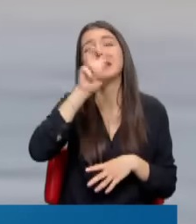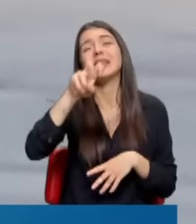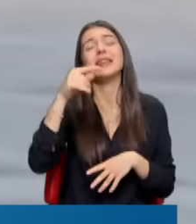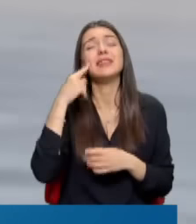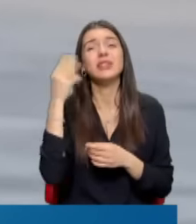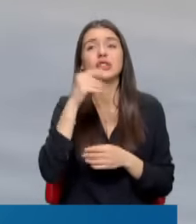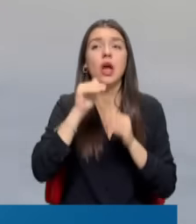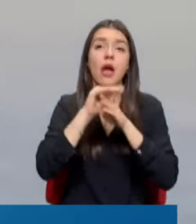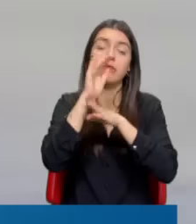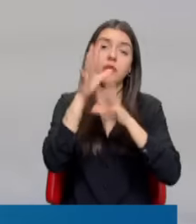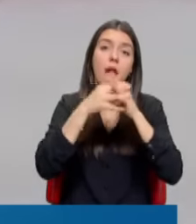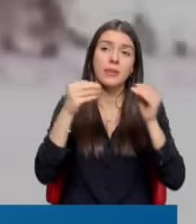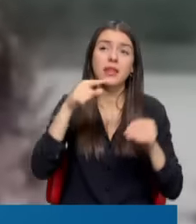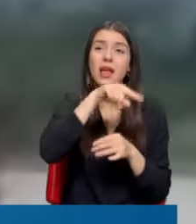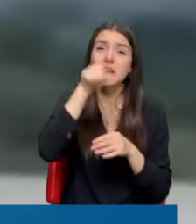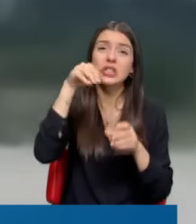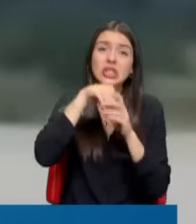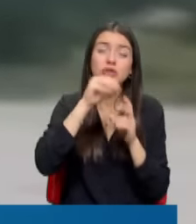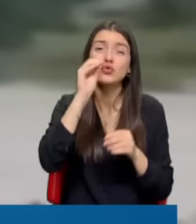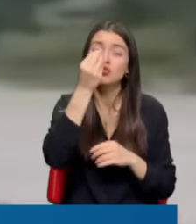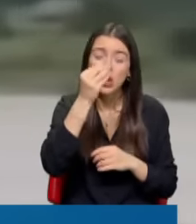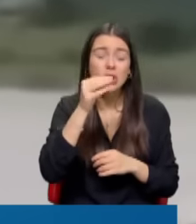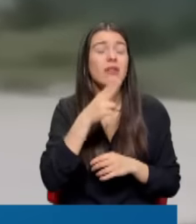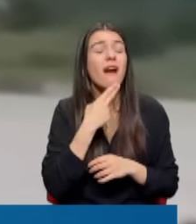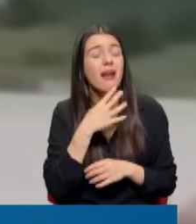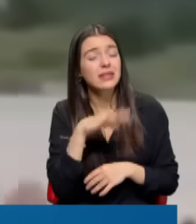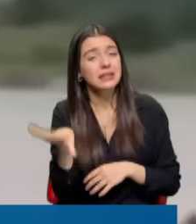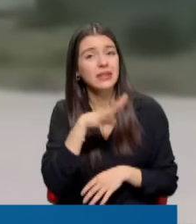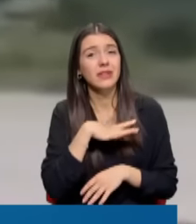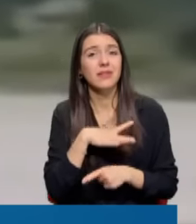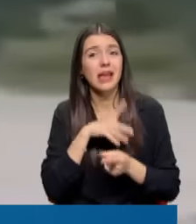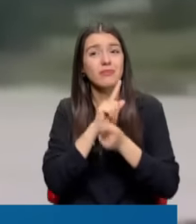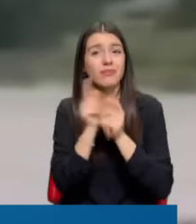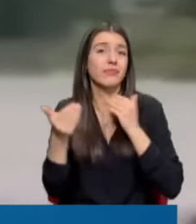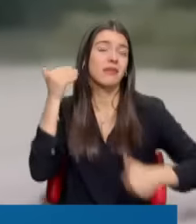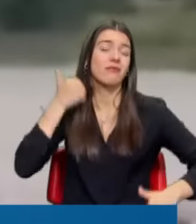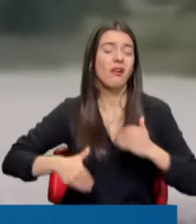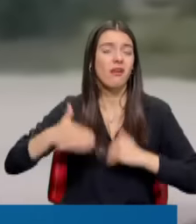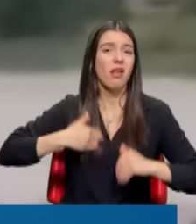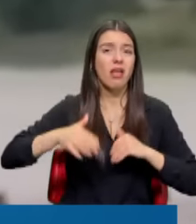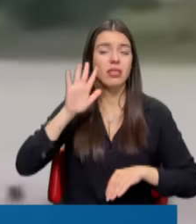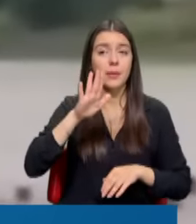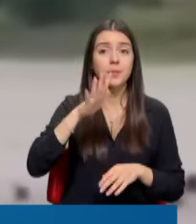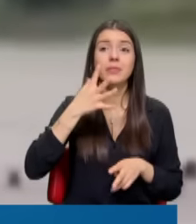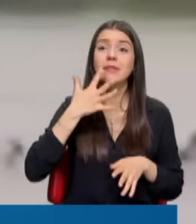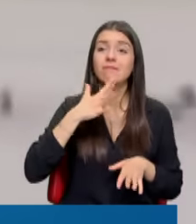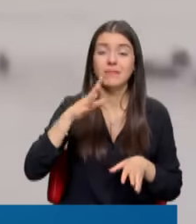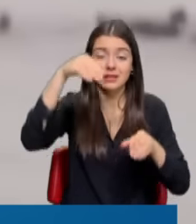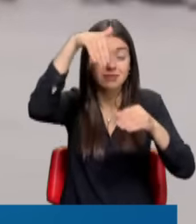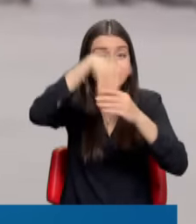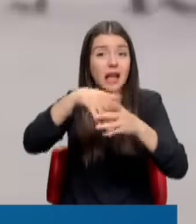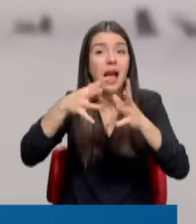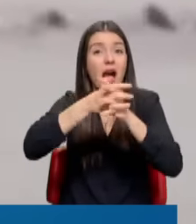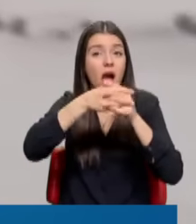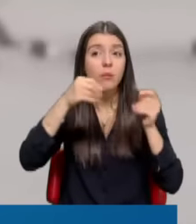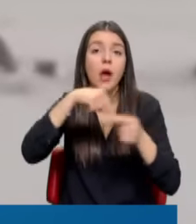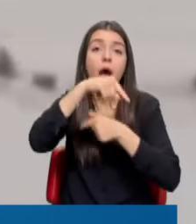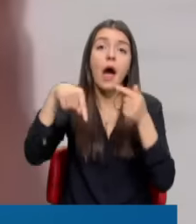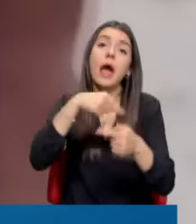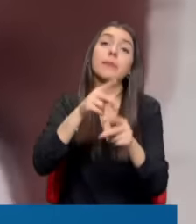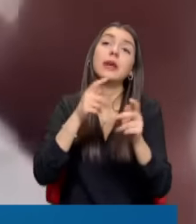kaybetti. Aralarında çocuk ve kadınların da olduğu, çok sayıda kişi de yaralandı. Nehre düşerek kaybolan yolcuları ise arama